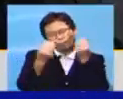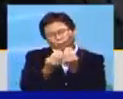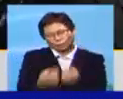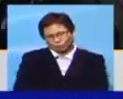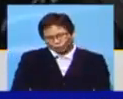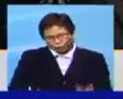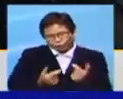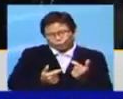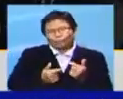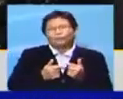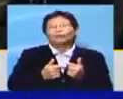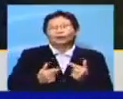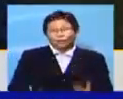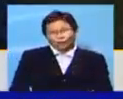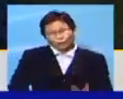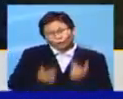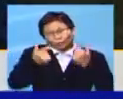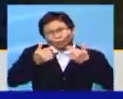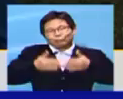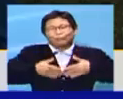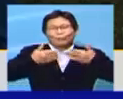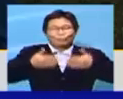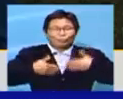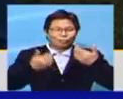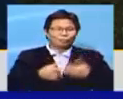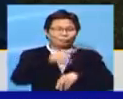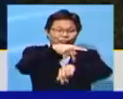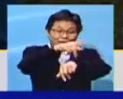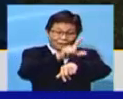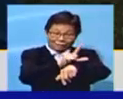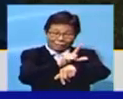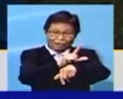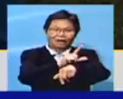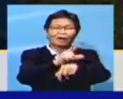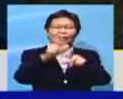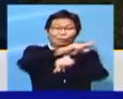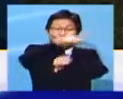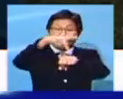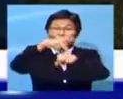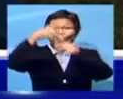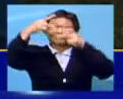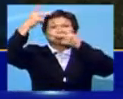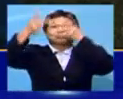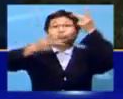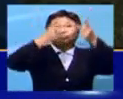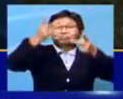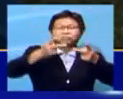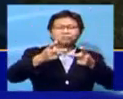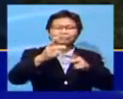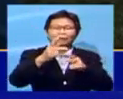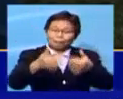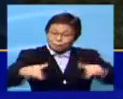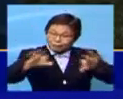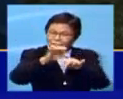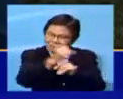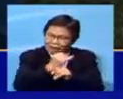yang sejahtera Langkawi sebagai pulau pelancongankanan